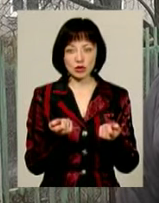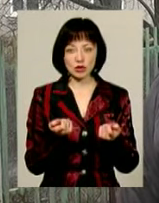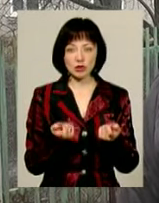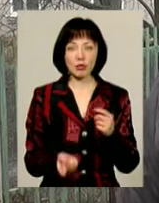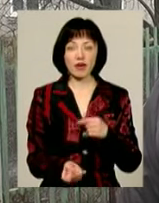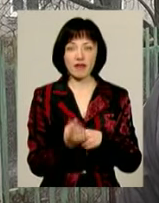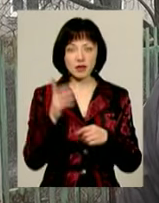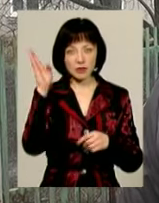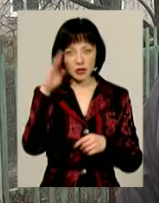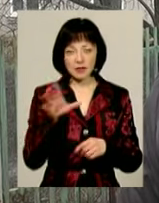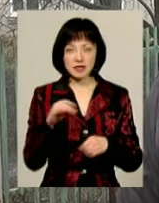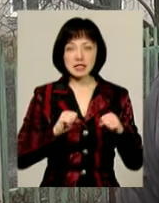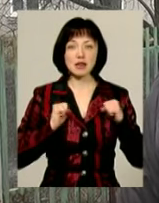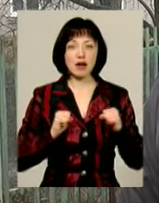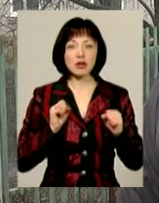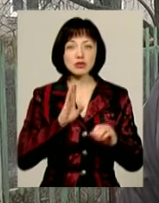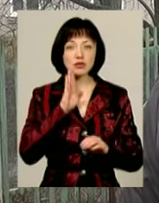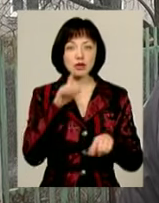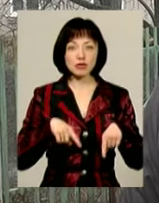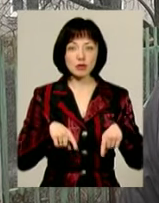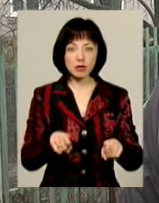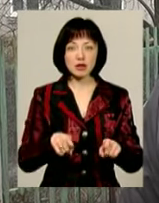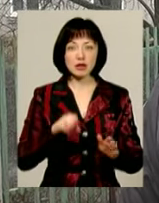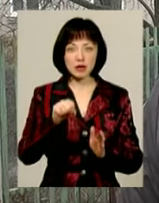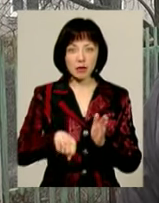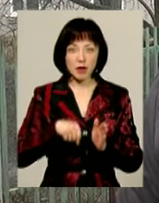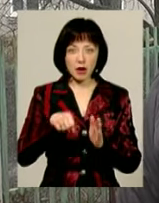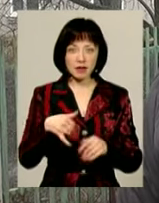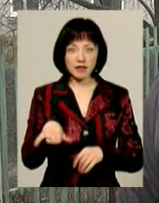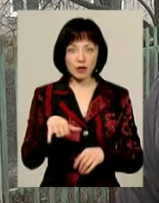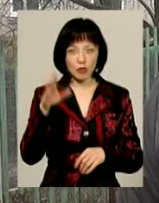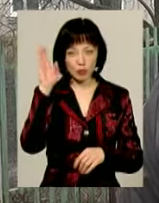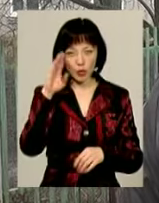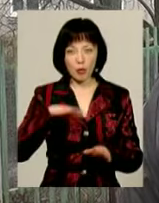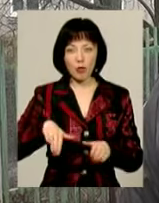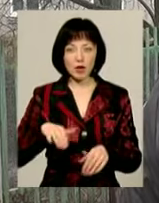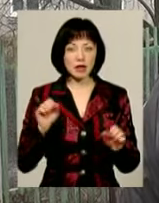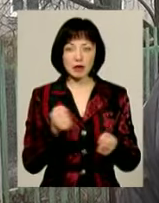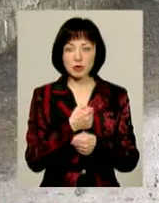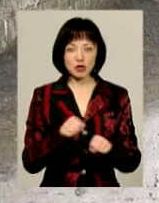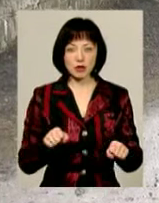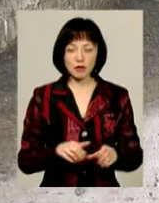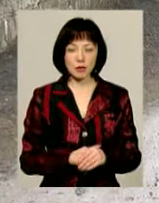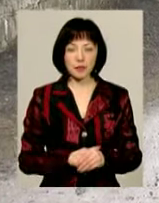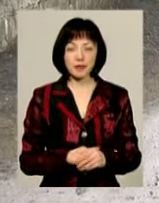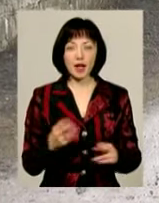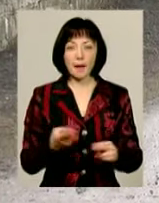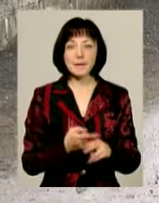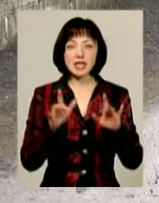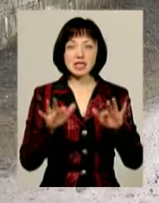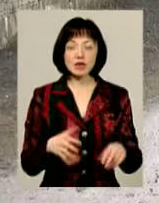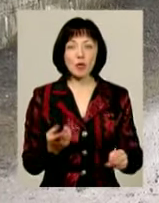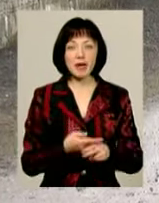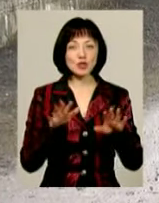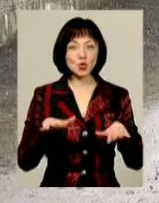вода появилася, і всі стараються зранку бігти, набрати ту відерку води, бо потім неможливо. Без снігу, без